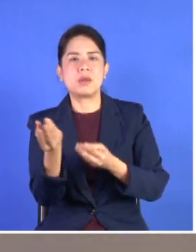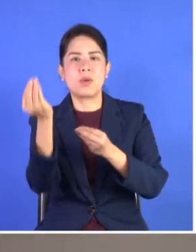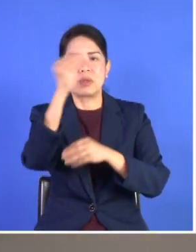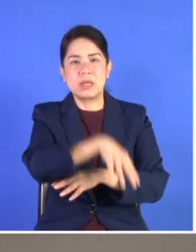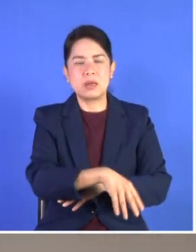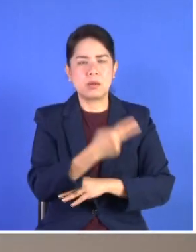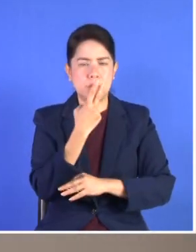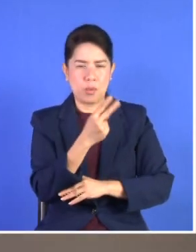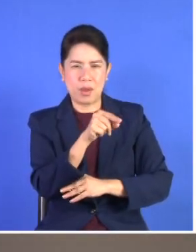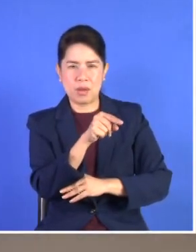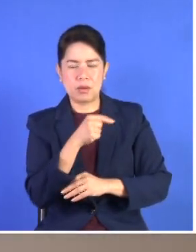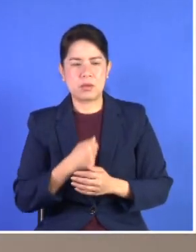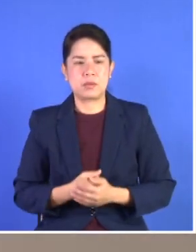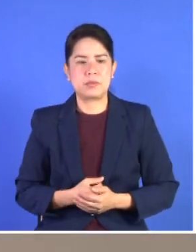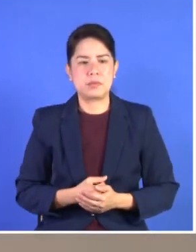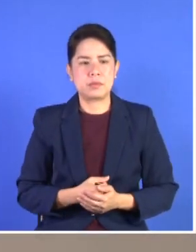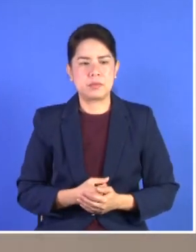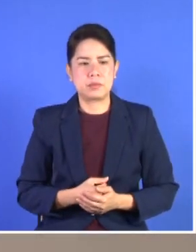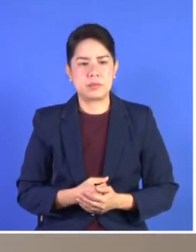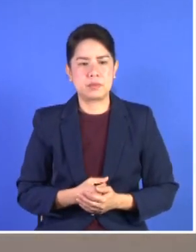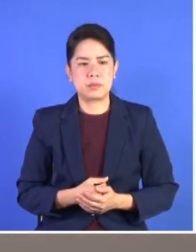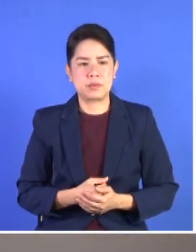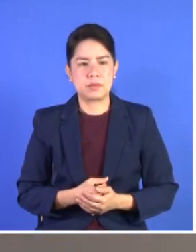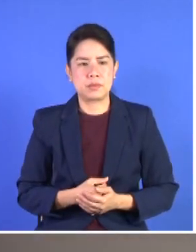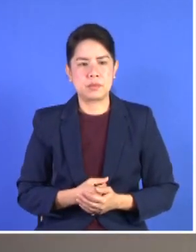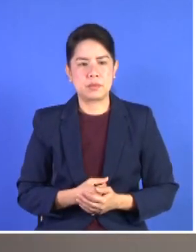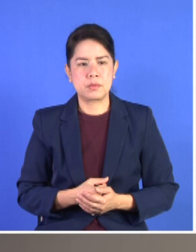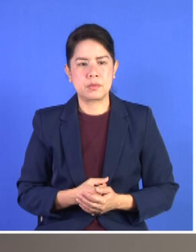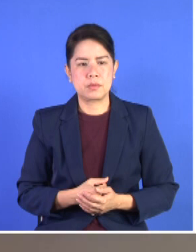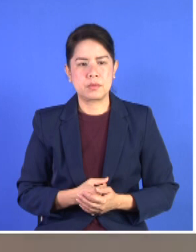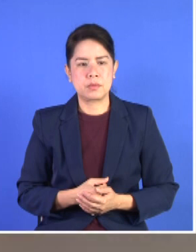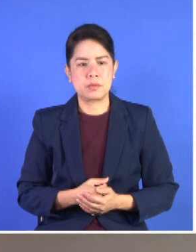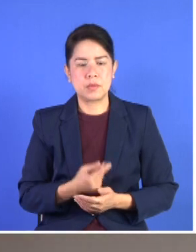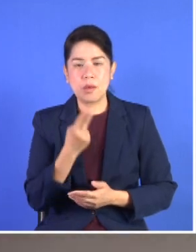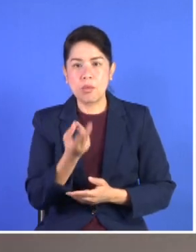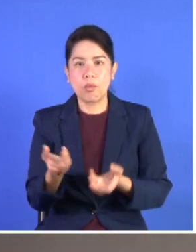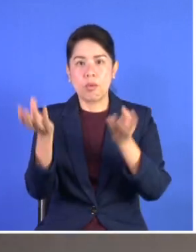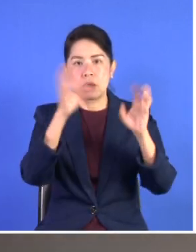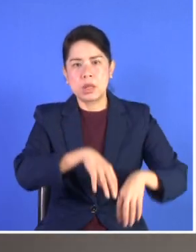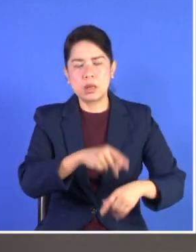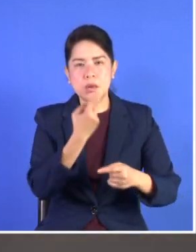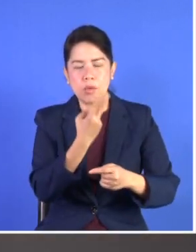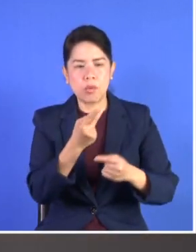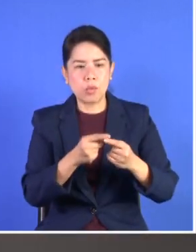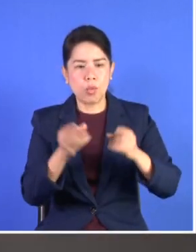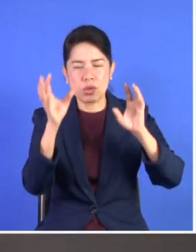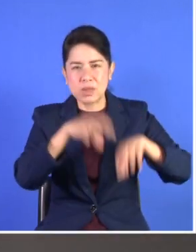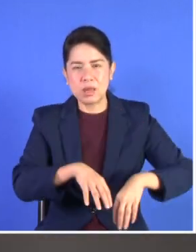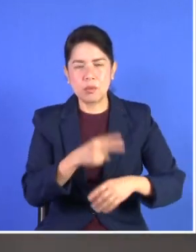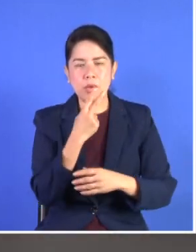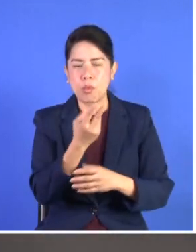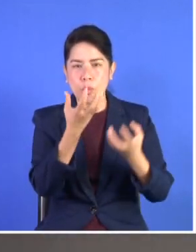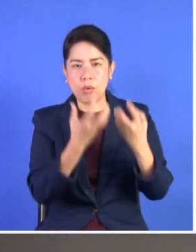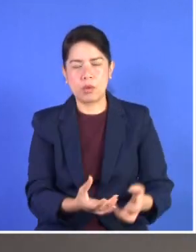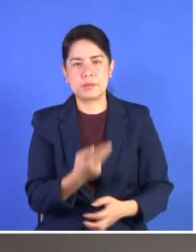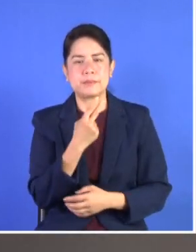มันเป็นแบบอนูเม็ดใหญ่เลยอะค่ะ นี่สาดทิ้งลงมาเลยเหรอ ใช ่โอ้โห เกินกว่าคำว่าละอองพ่อคุณเอ้ย ครับ